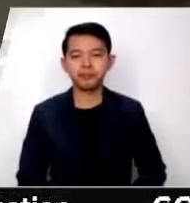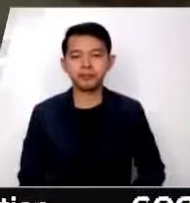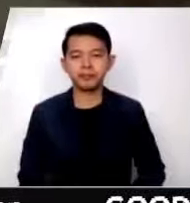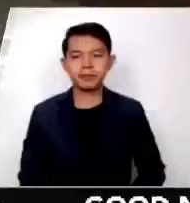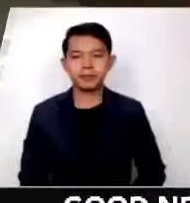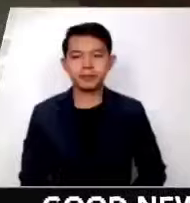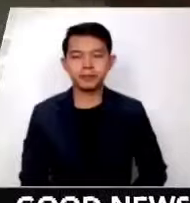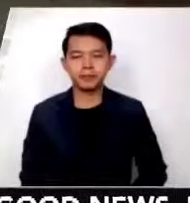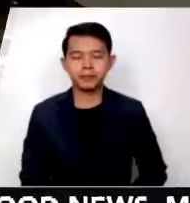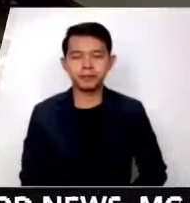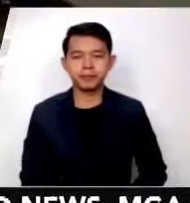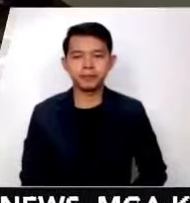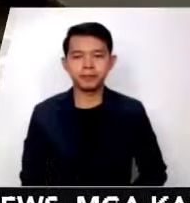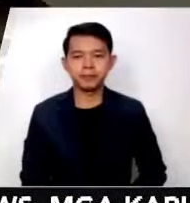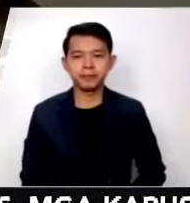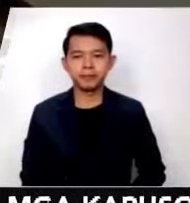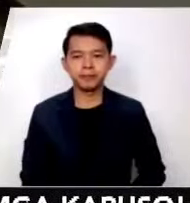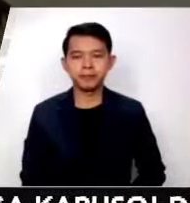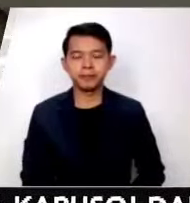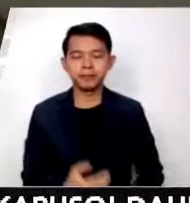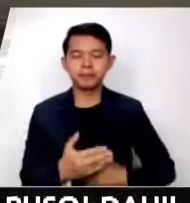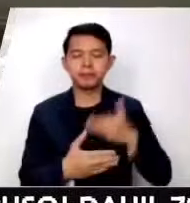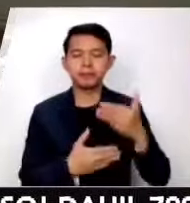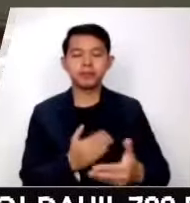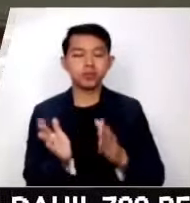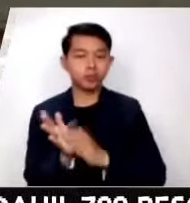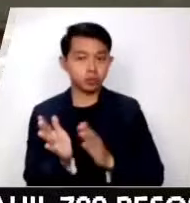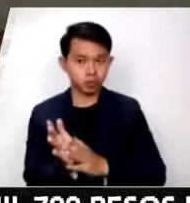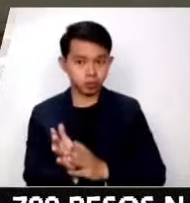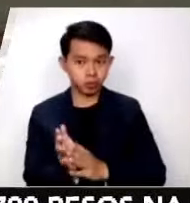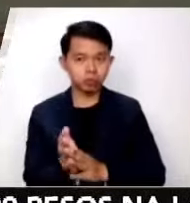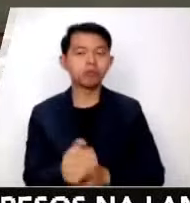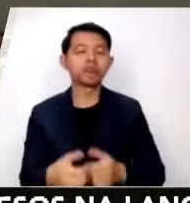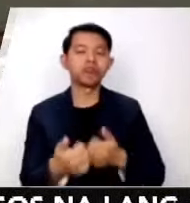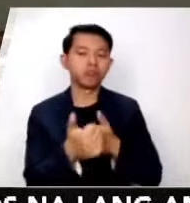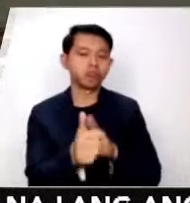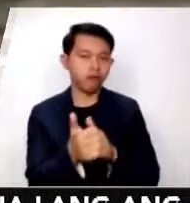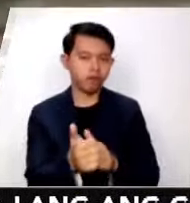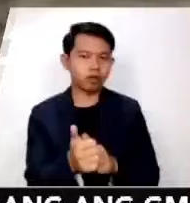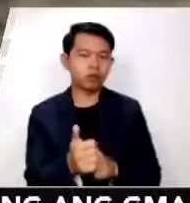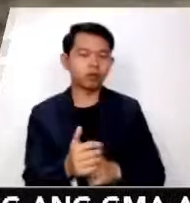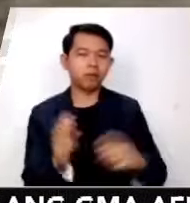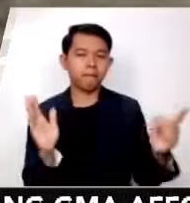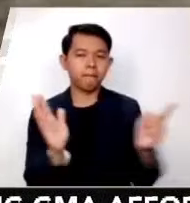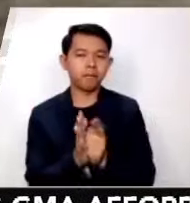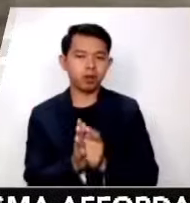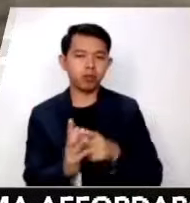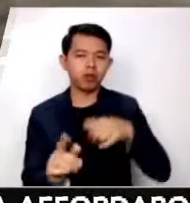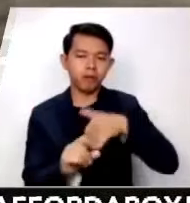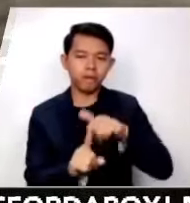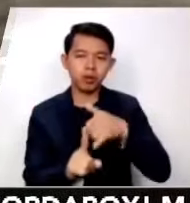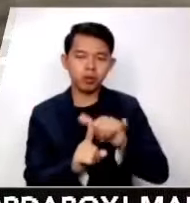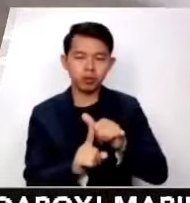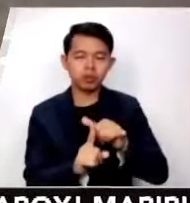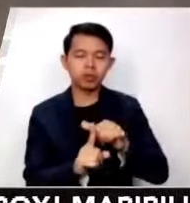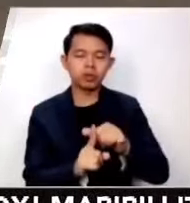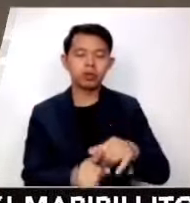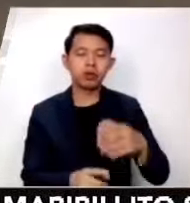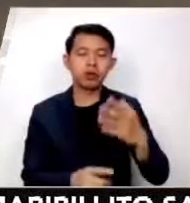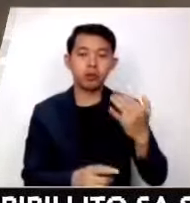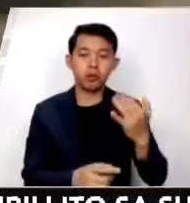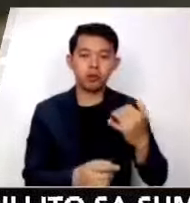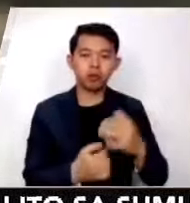Pagtalima ng mga eskwelahan sa anti-bullying policy, babantayan ng DepEd. Iilan lang daw ang eskwelahang may